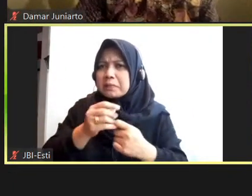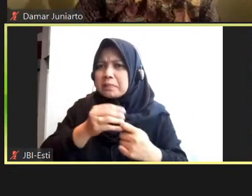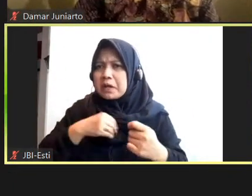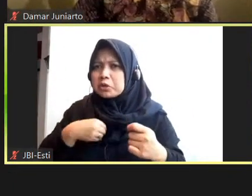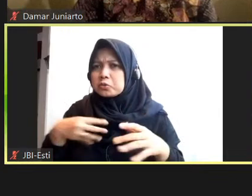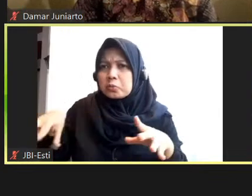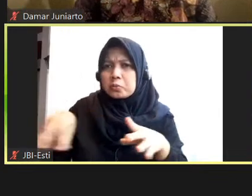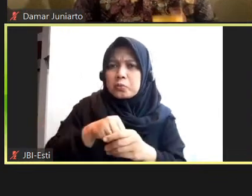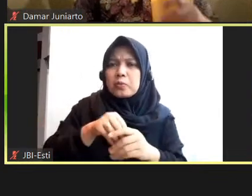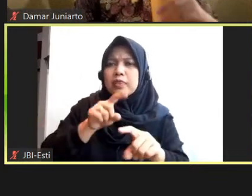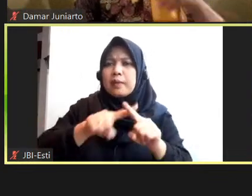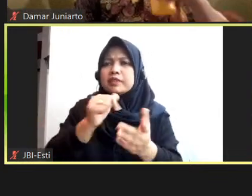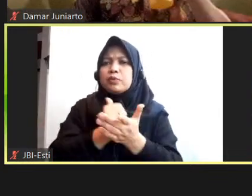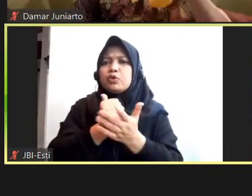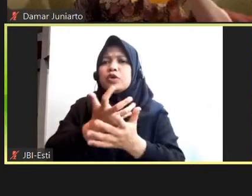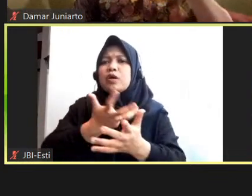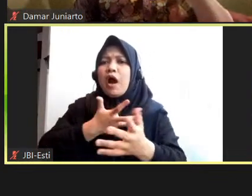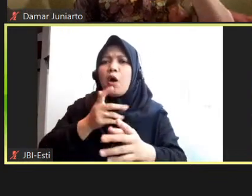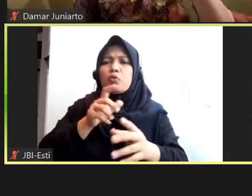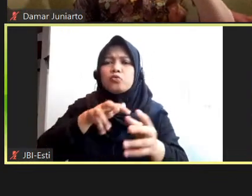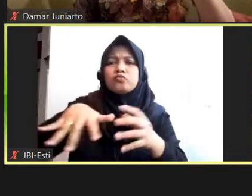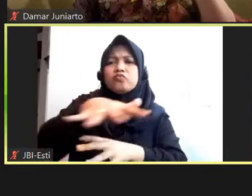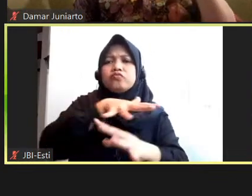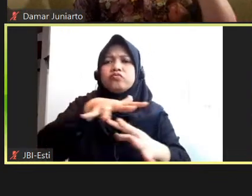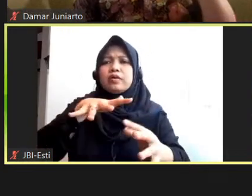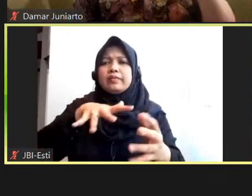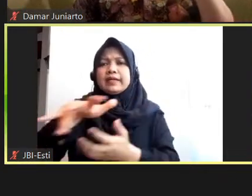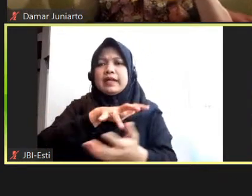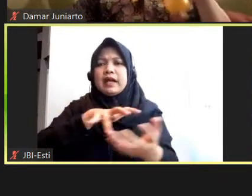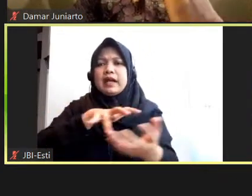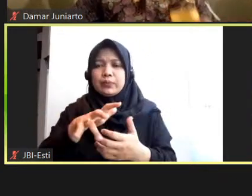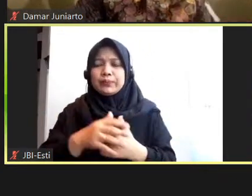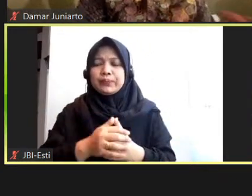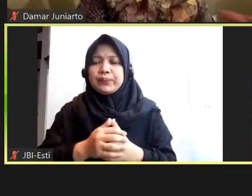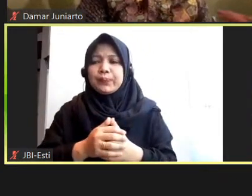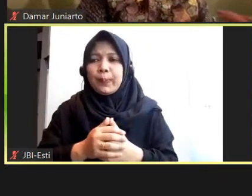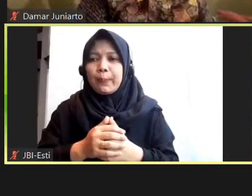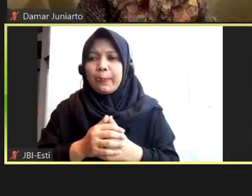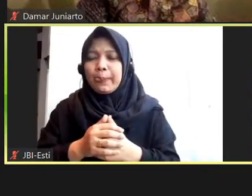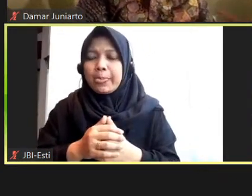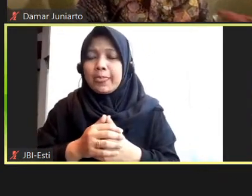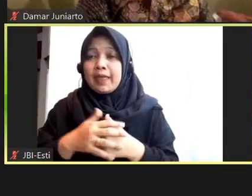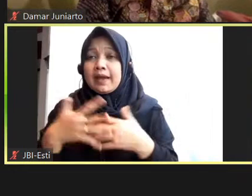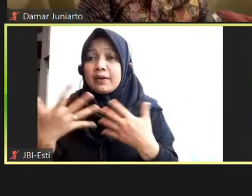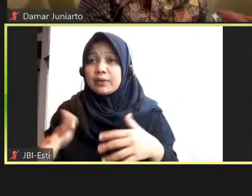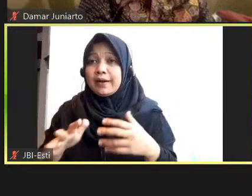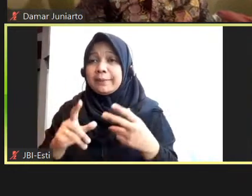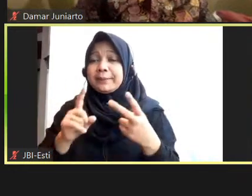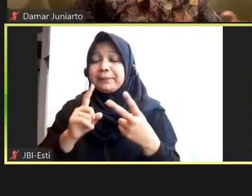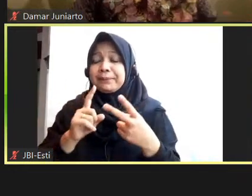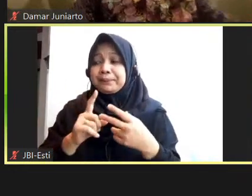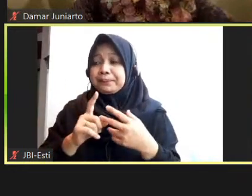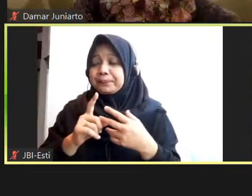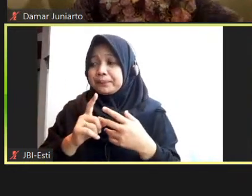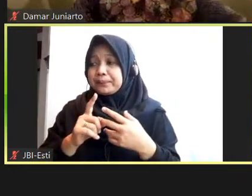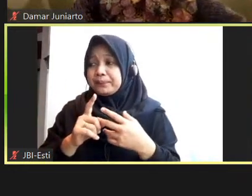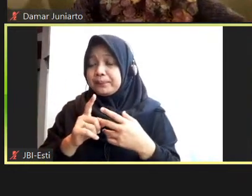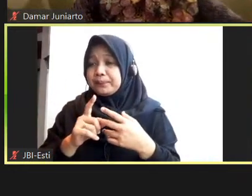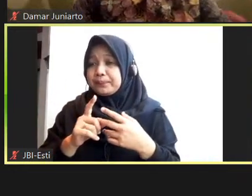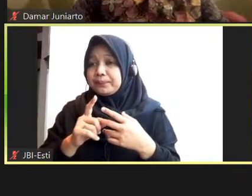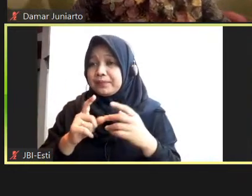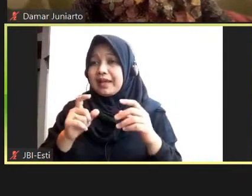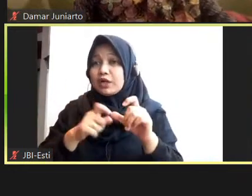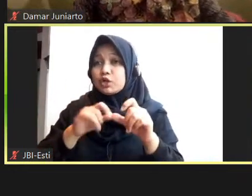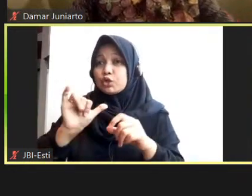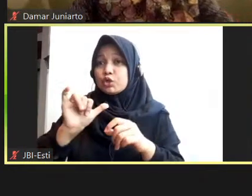nanti bisa langsung dijawab oleh para narasumber. Kemudian masih dari penanya yang sama,